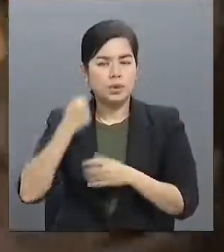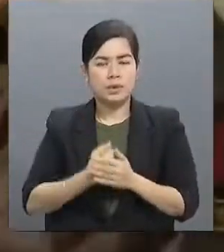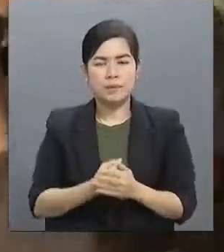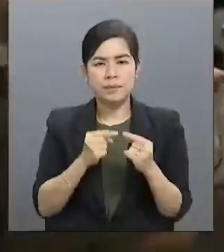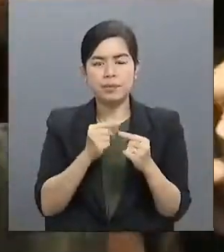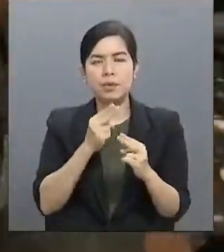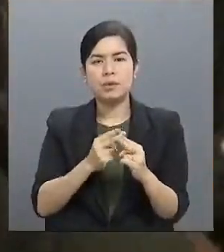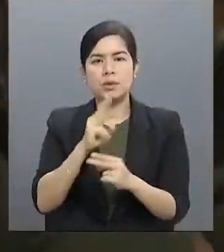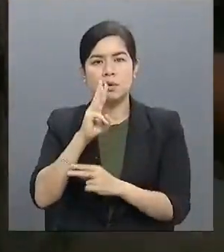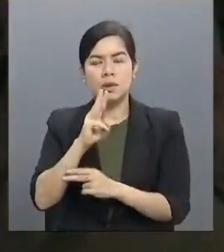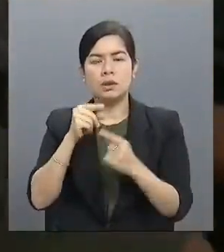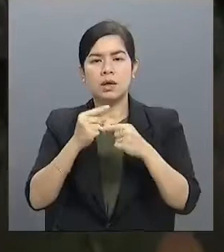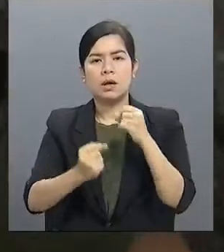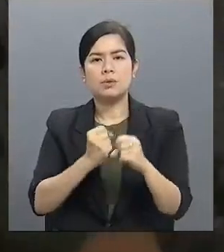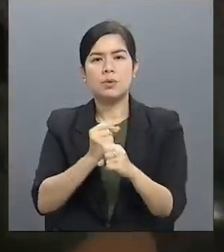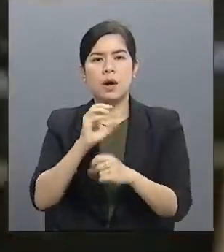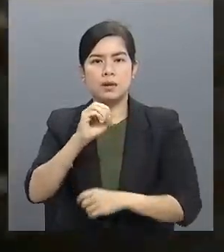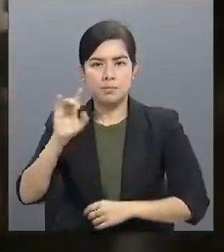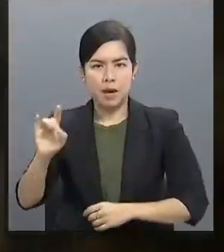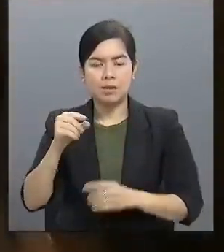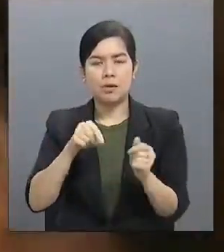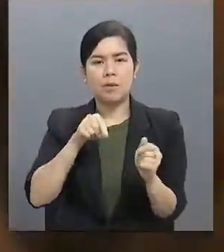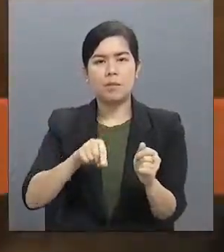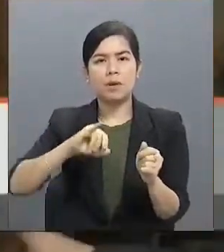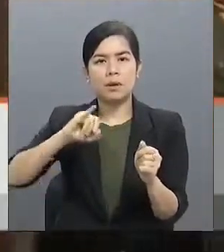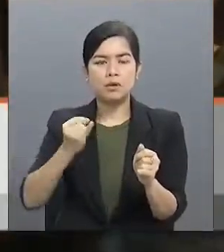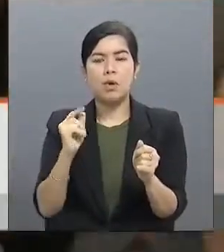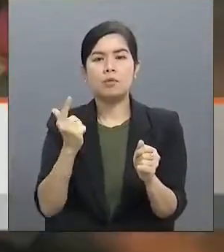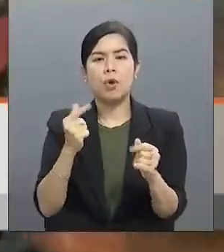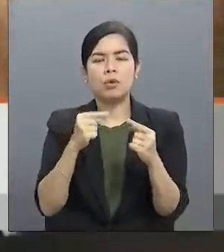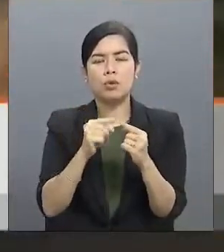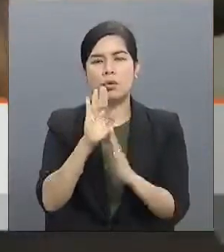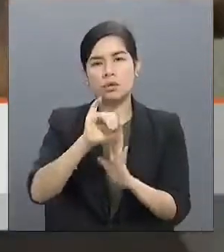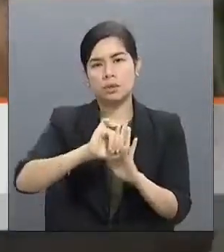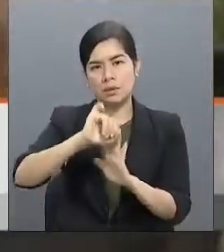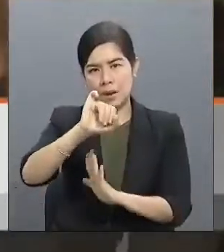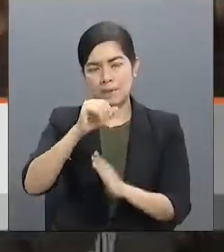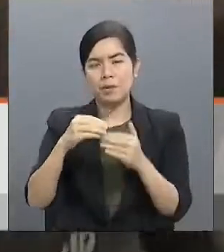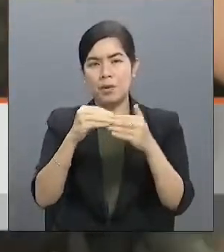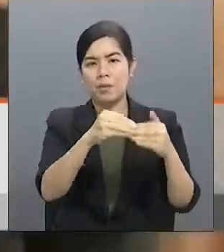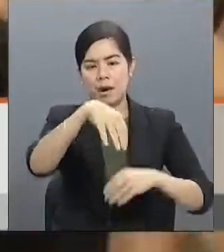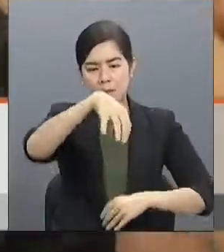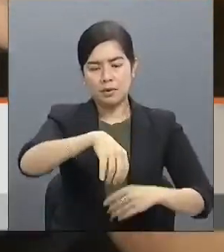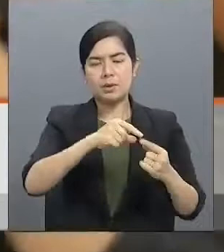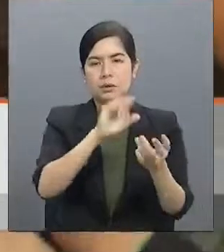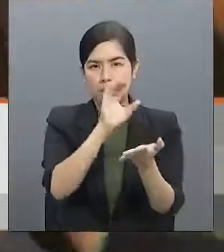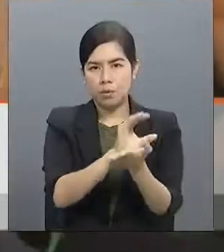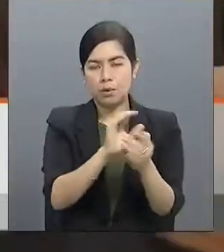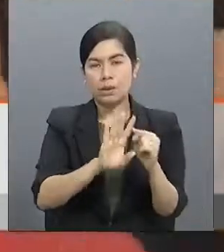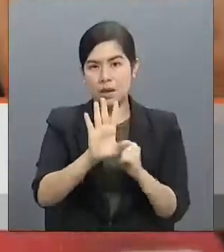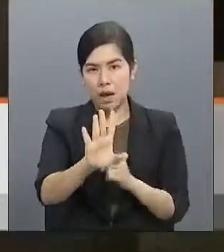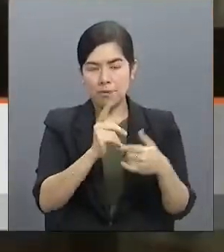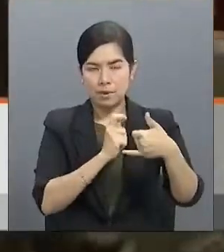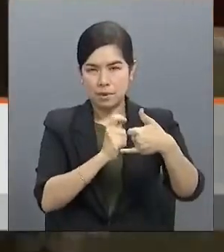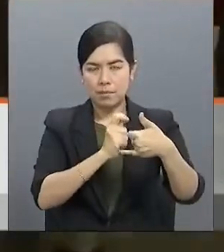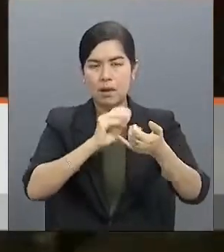เจริญยิ่งอายุ58ปีที่อำเภอจอมทองจังหวัดเชียงใหม่มาที่กองบังคับการสืบสวนสอบสวนตำรวจภูธรภาค5เพื่อทำการสอบสวนเพิ่มเ